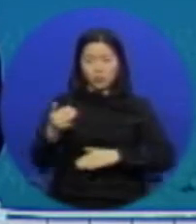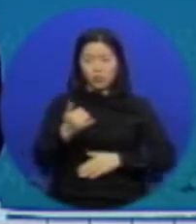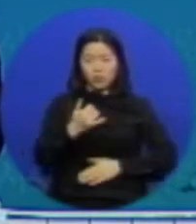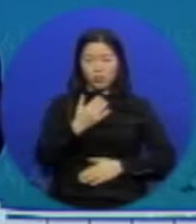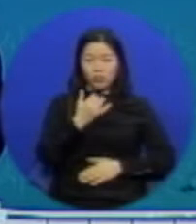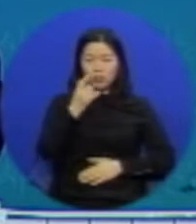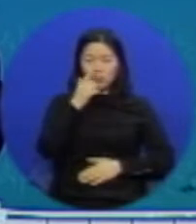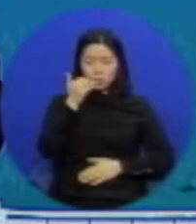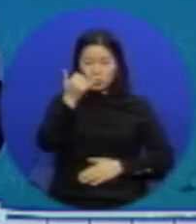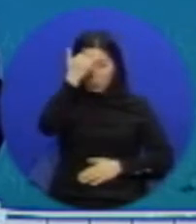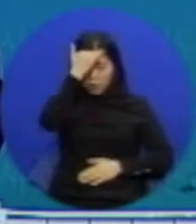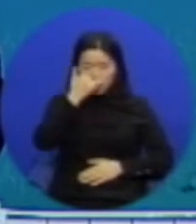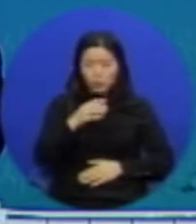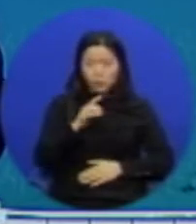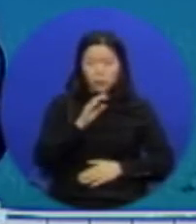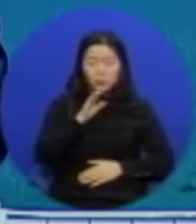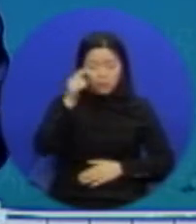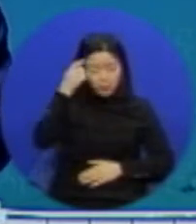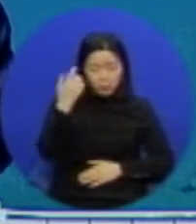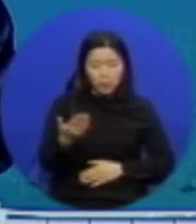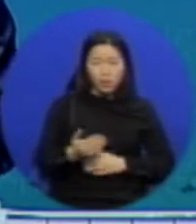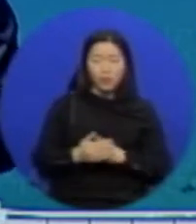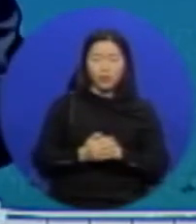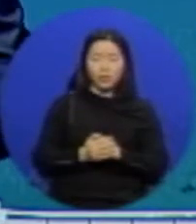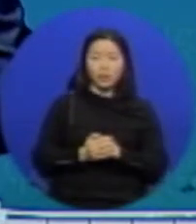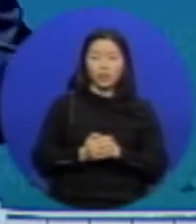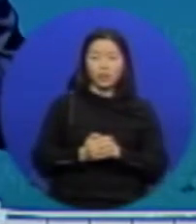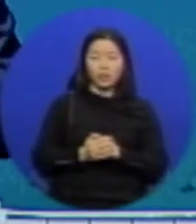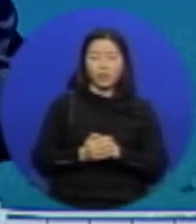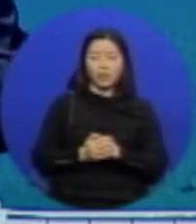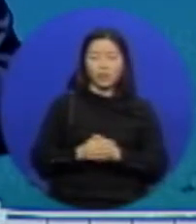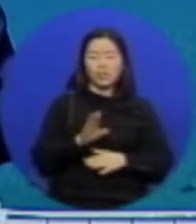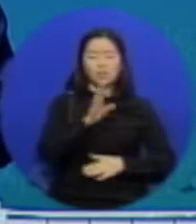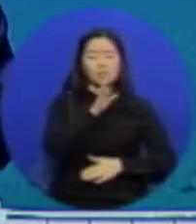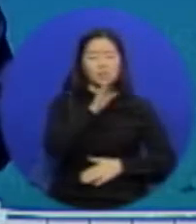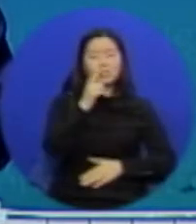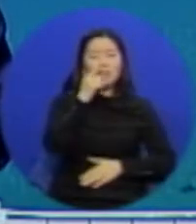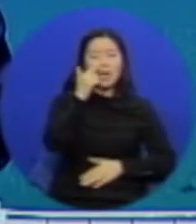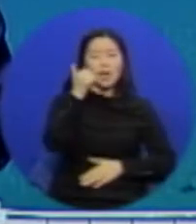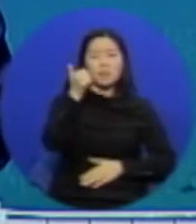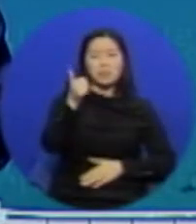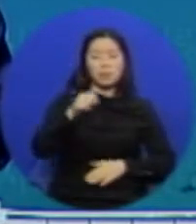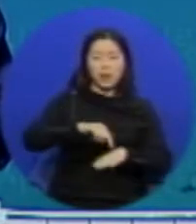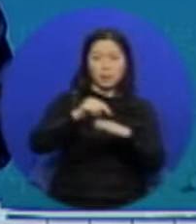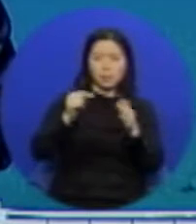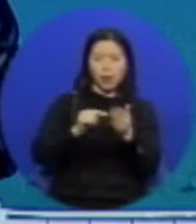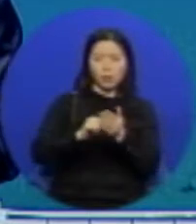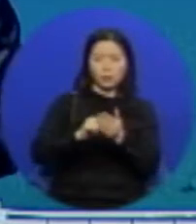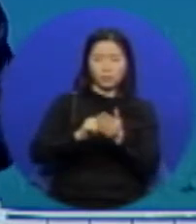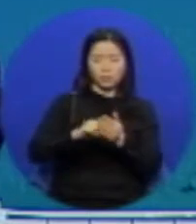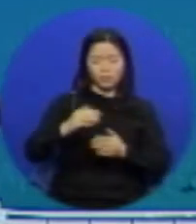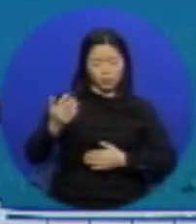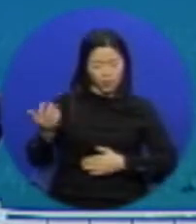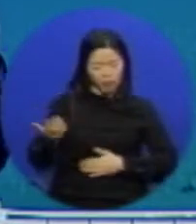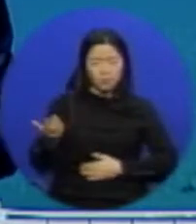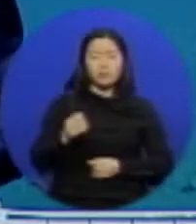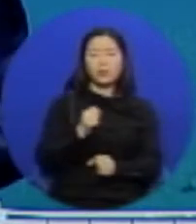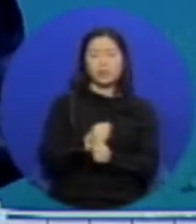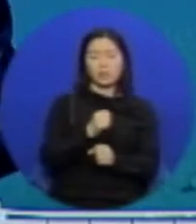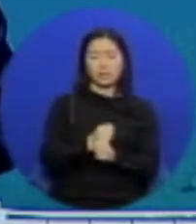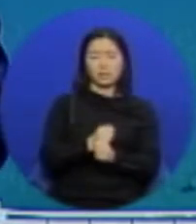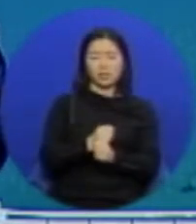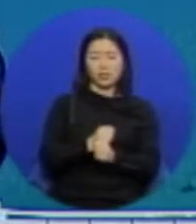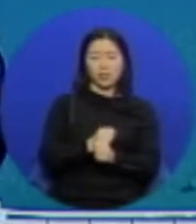아예 5 그 진짜 아버지 마음 깊이 집어 넣는 거죠 근데 아버지가